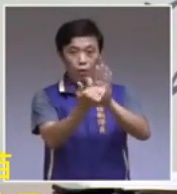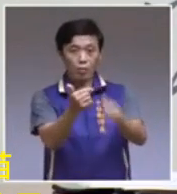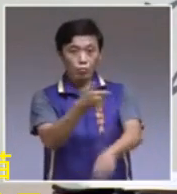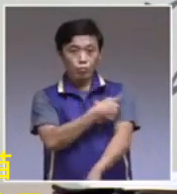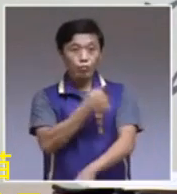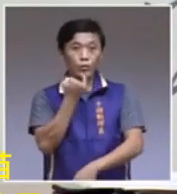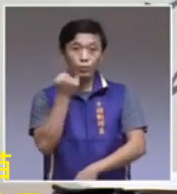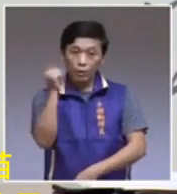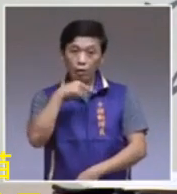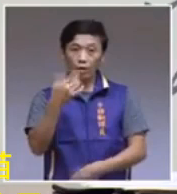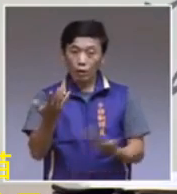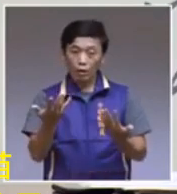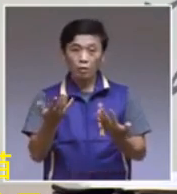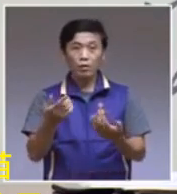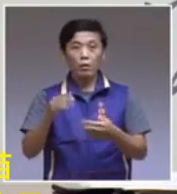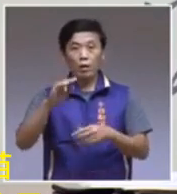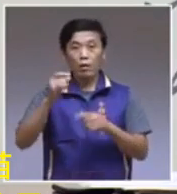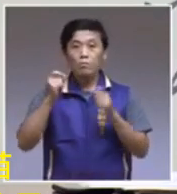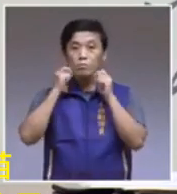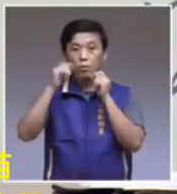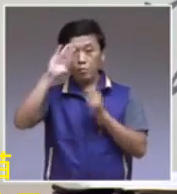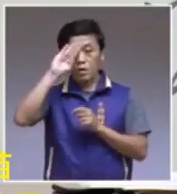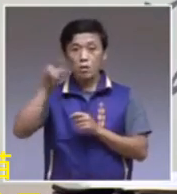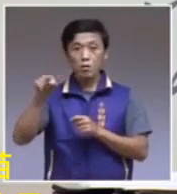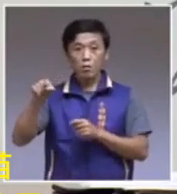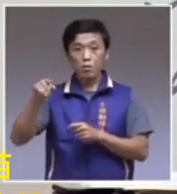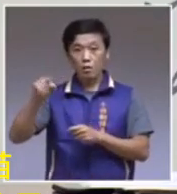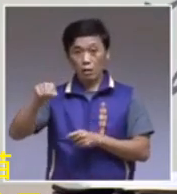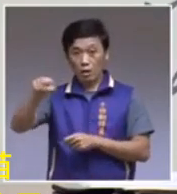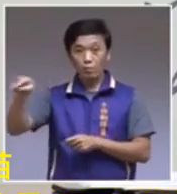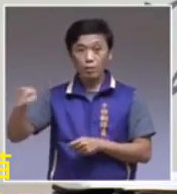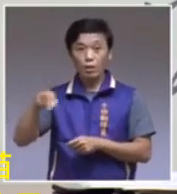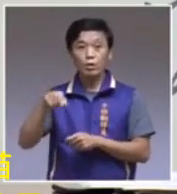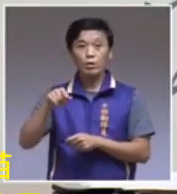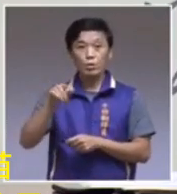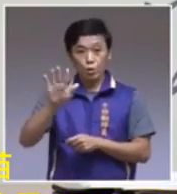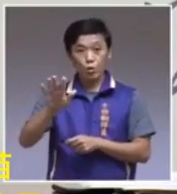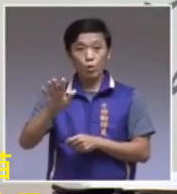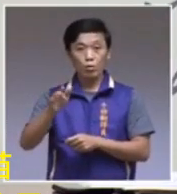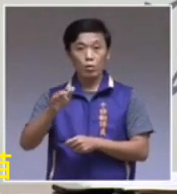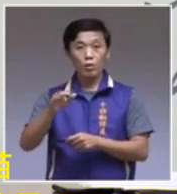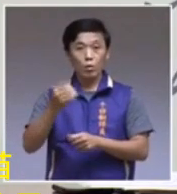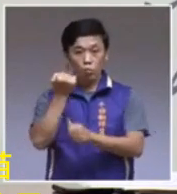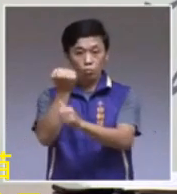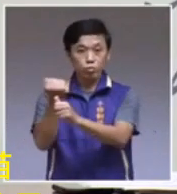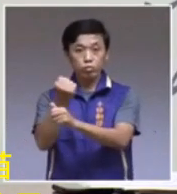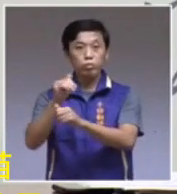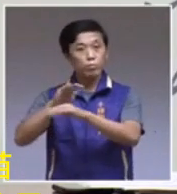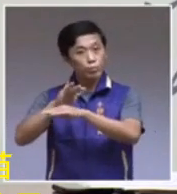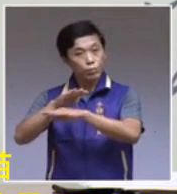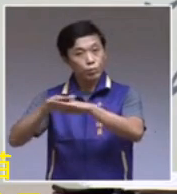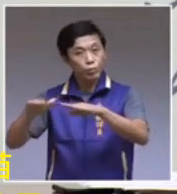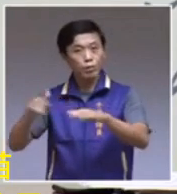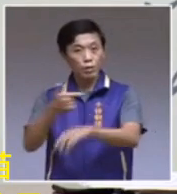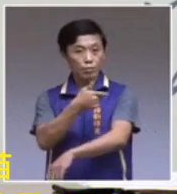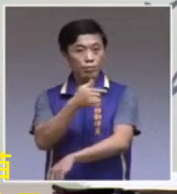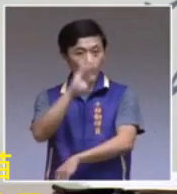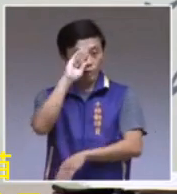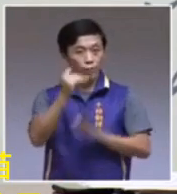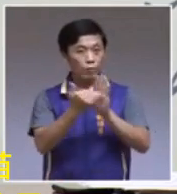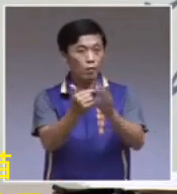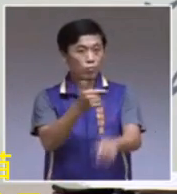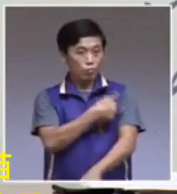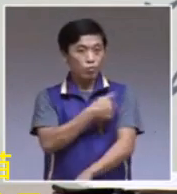症的病人如果控制稳定的话，那都可以接种疫苗，而且接种疫苗反而有好